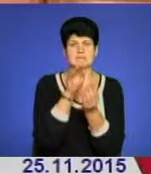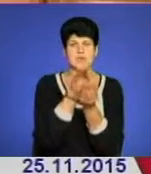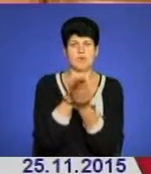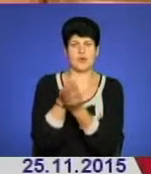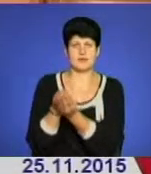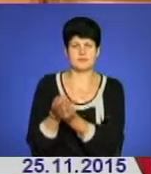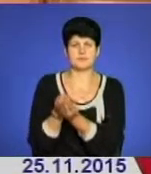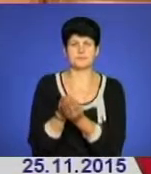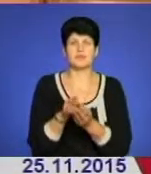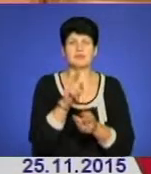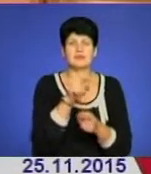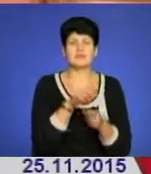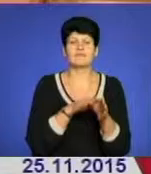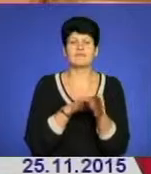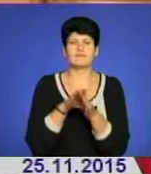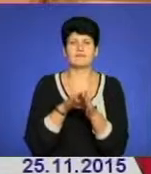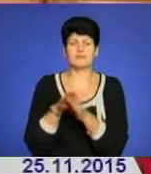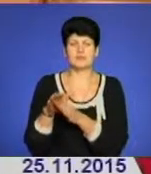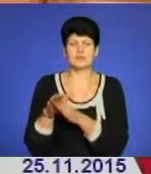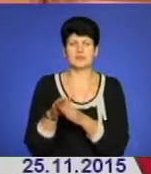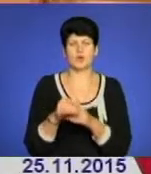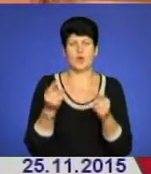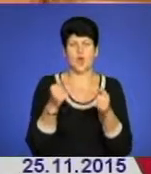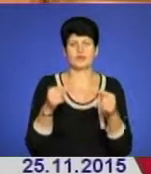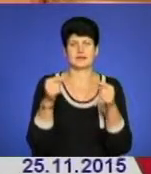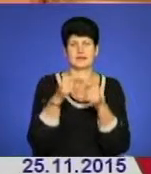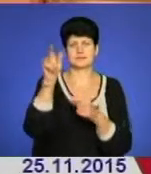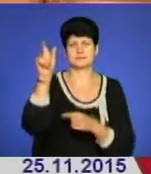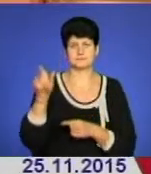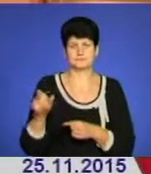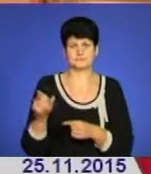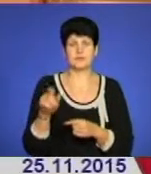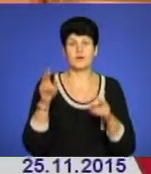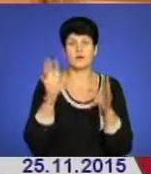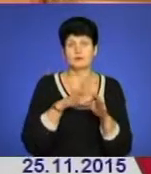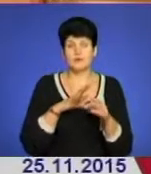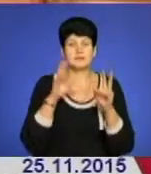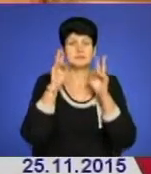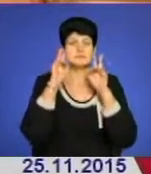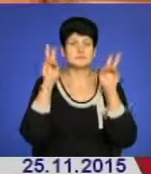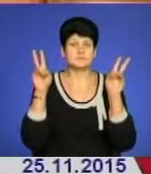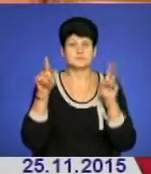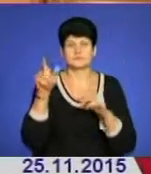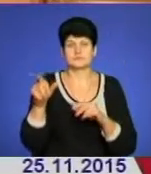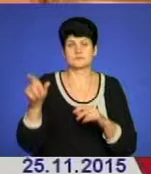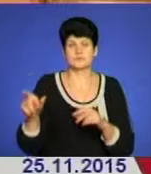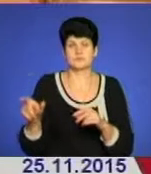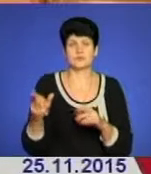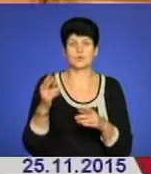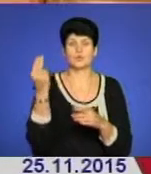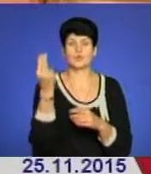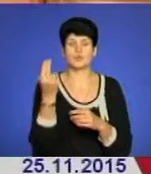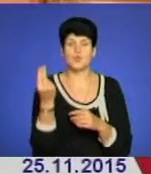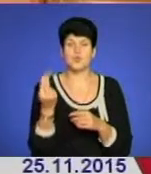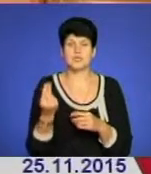Вони виконані конкретними авторами, часом навіть невідомими авторами або відомими